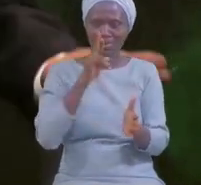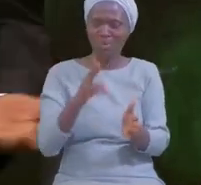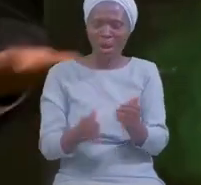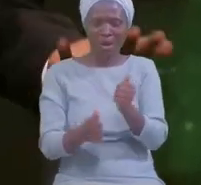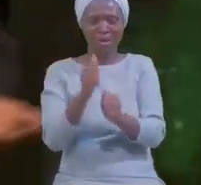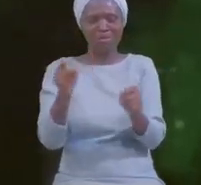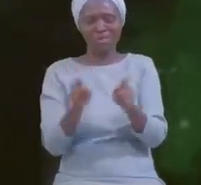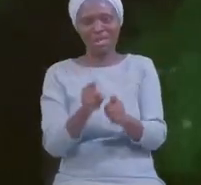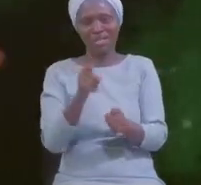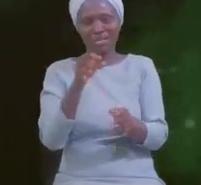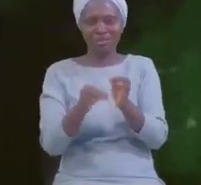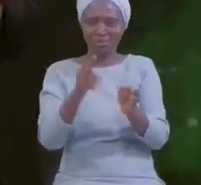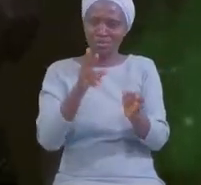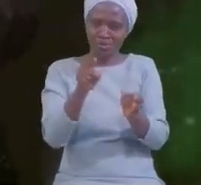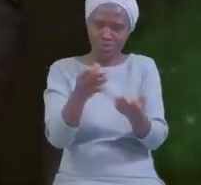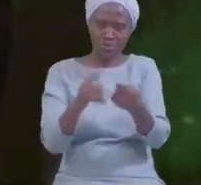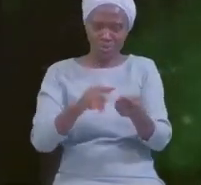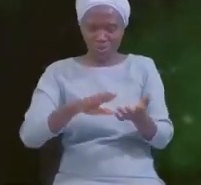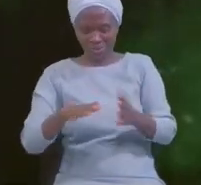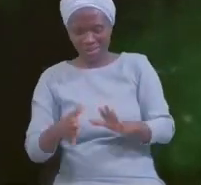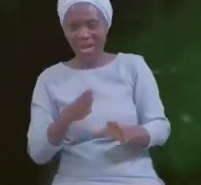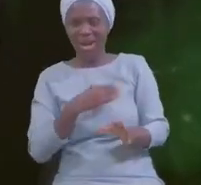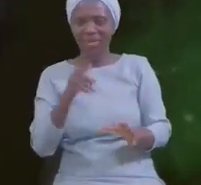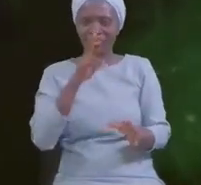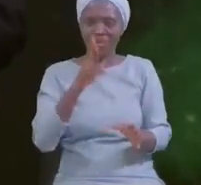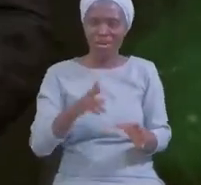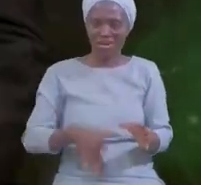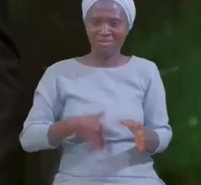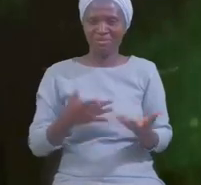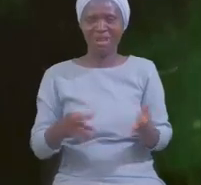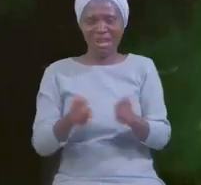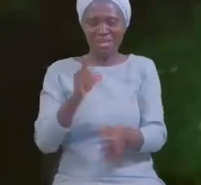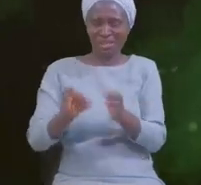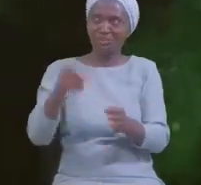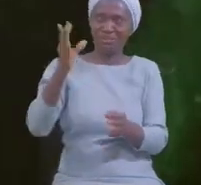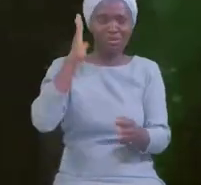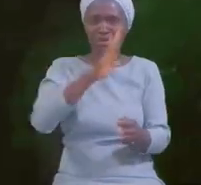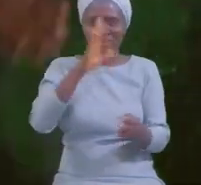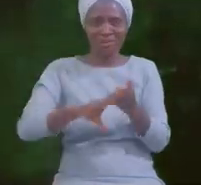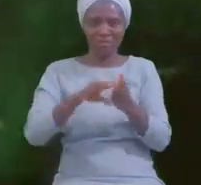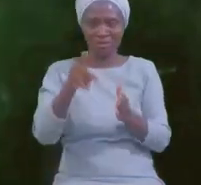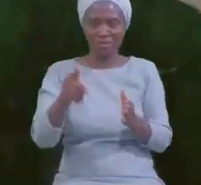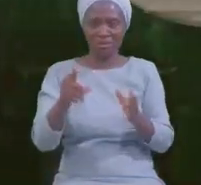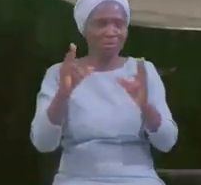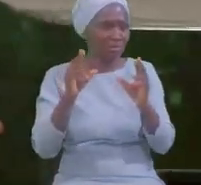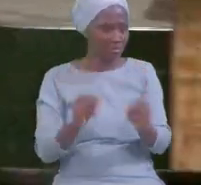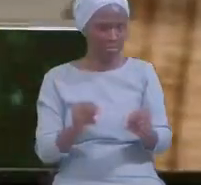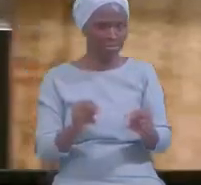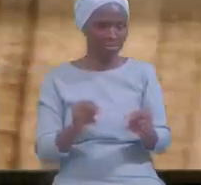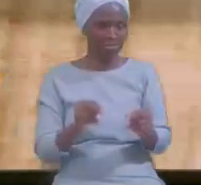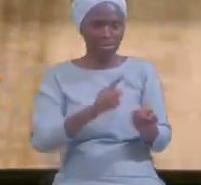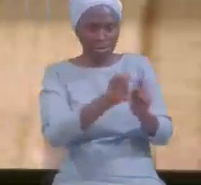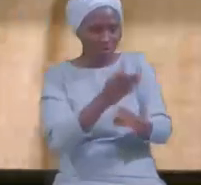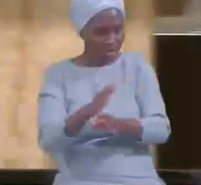conduit à la mort, vous croyez comme si Dieu ne va jamais vous pardonner. Alors, détournez-vous de là et tournez-vous vers une